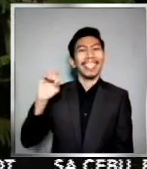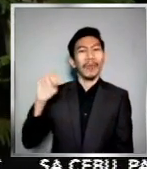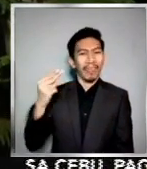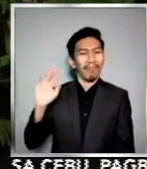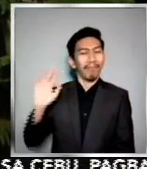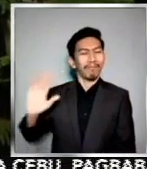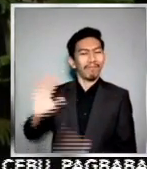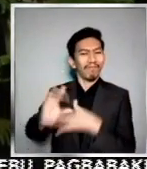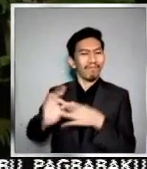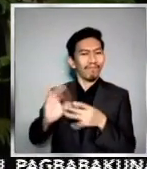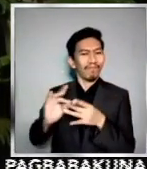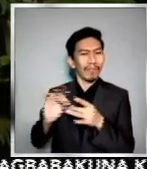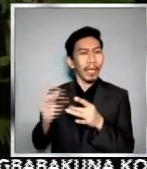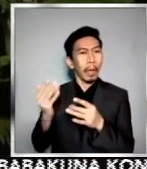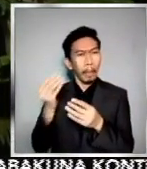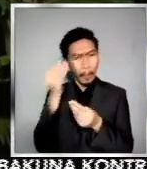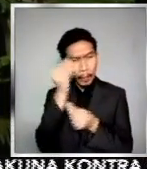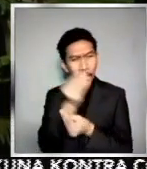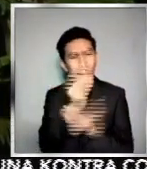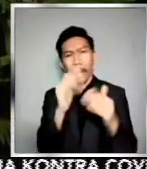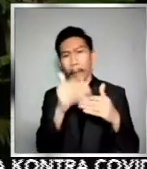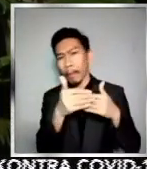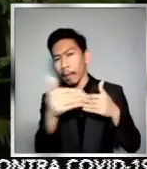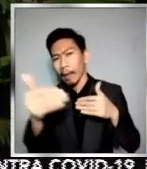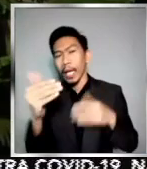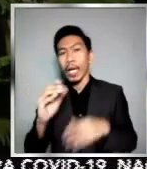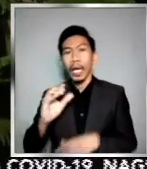Inaasahang darating ang karagdagang CoronaVac para sa